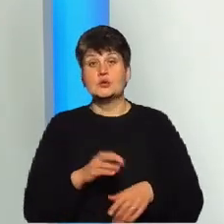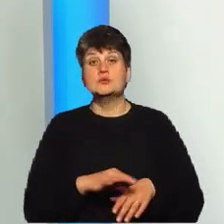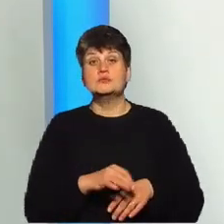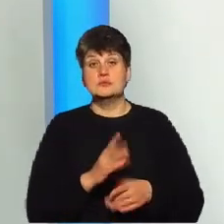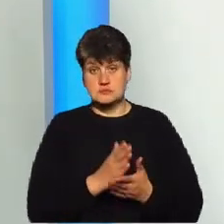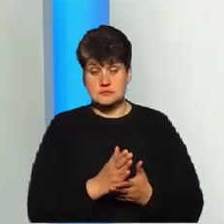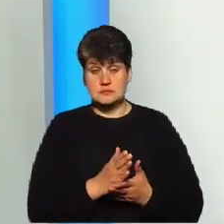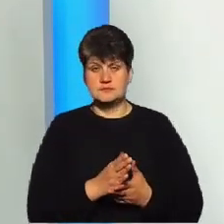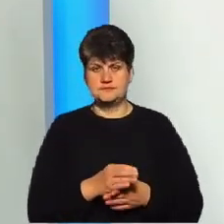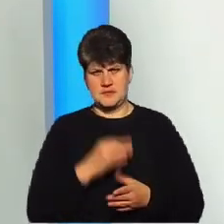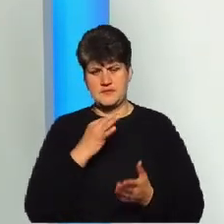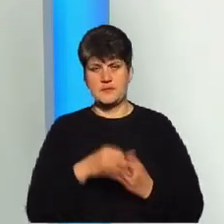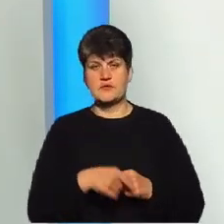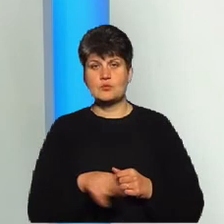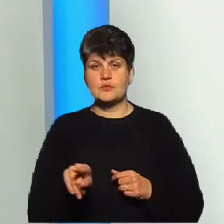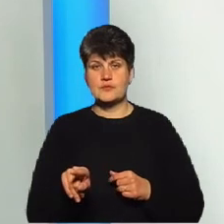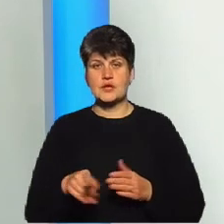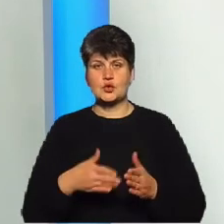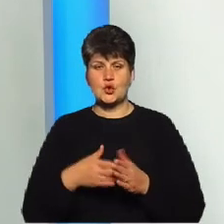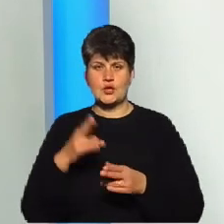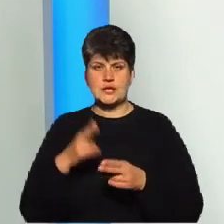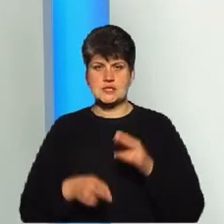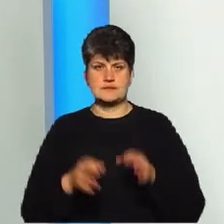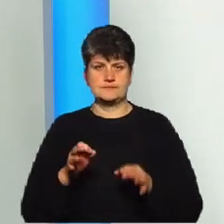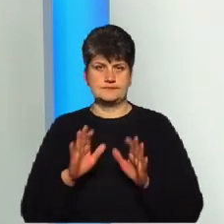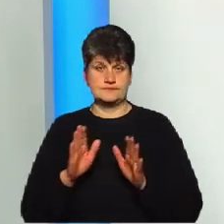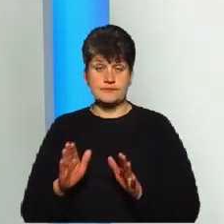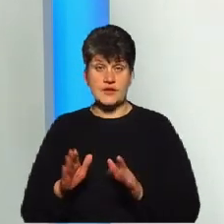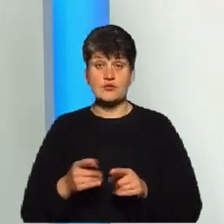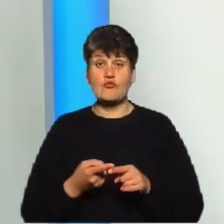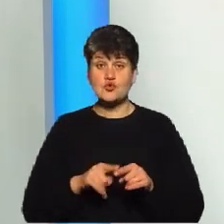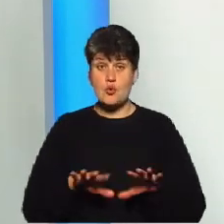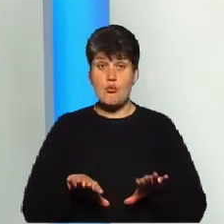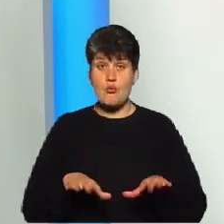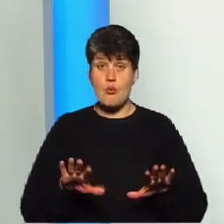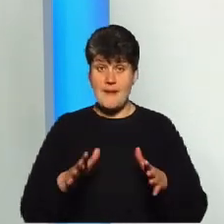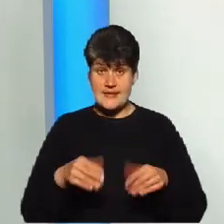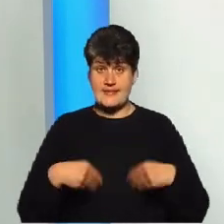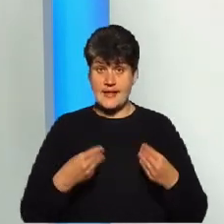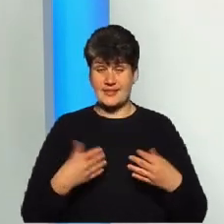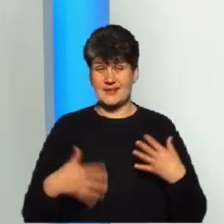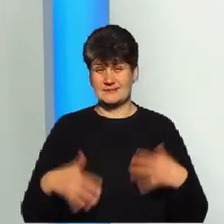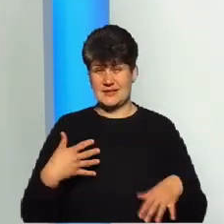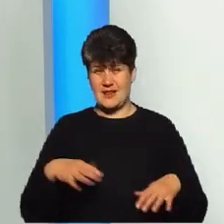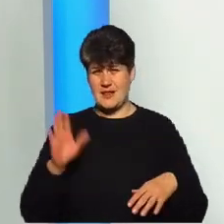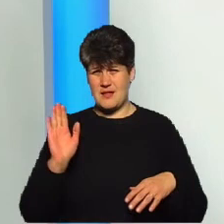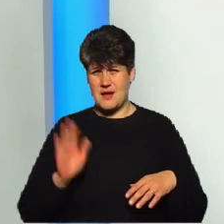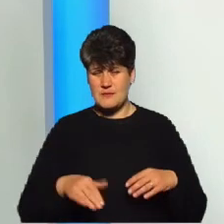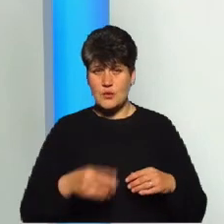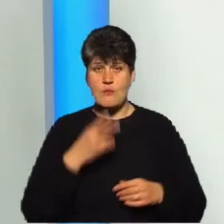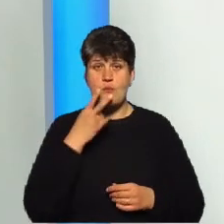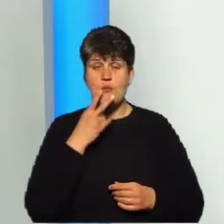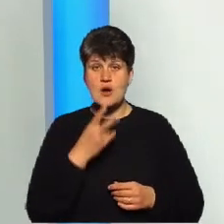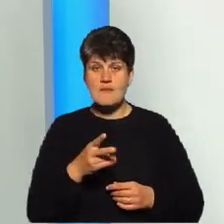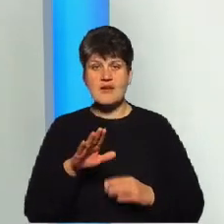це діло завжди доводити до кінця. Тому що якщо ми в цьому моменті дамо слабинку, ми покажемо, що ми викликали